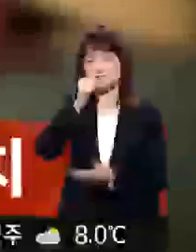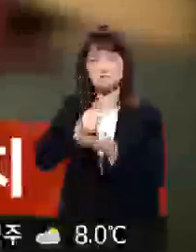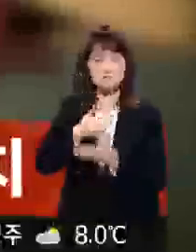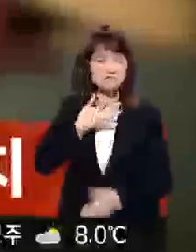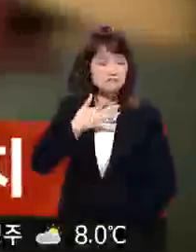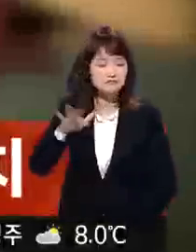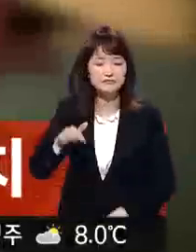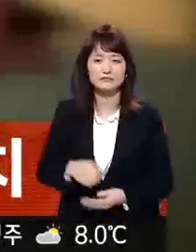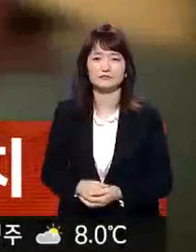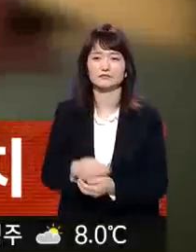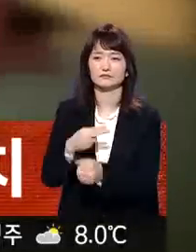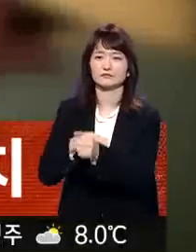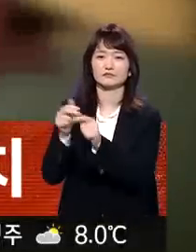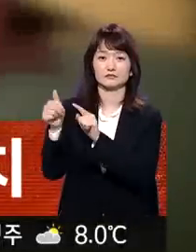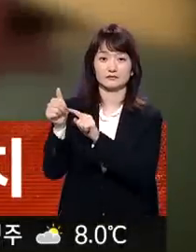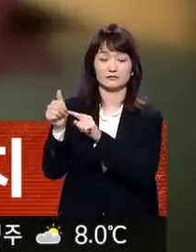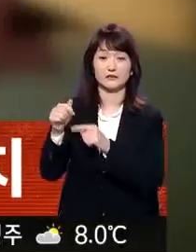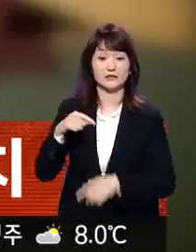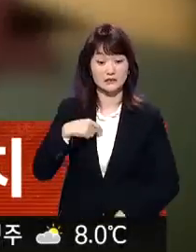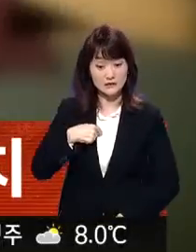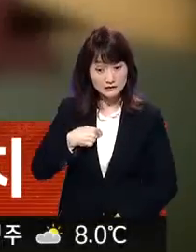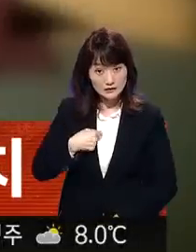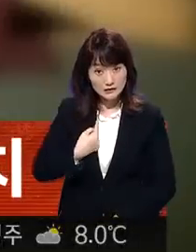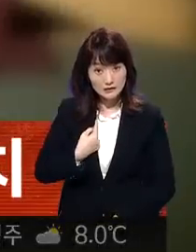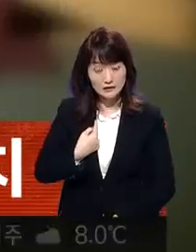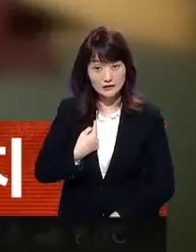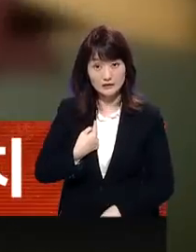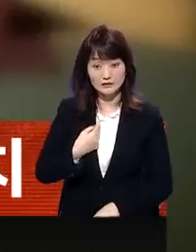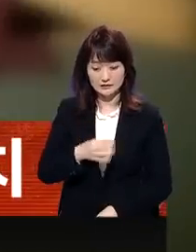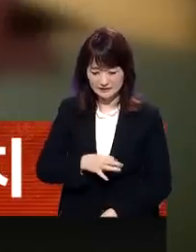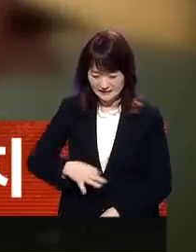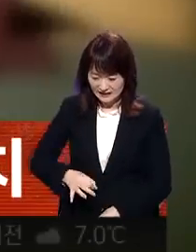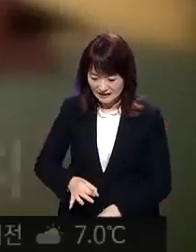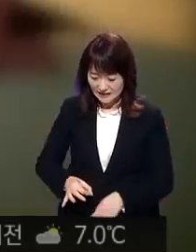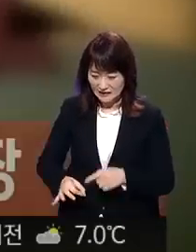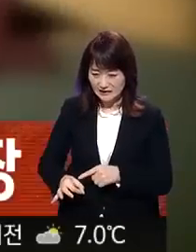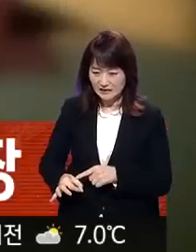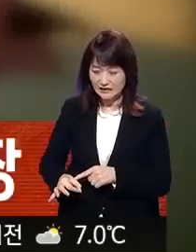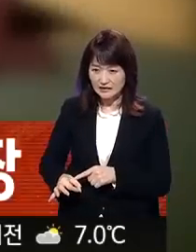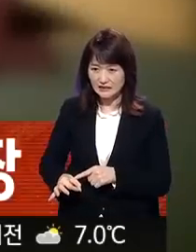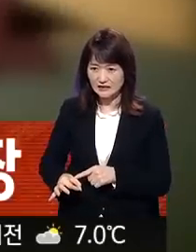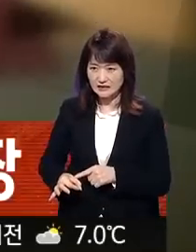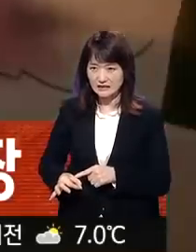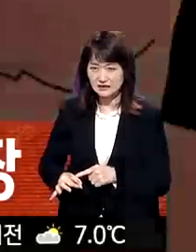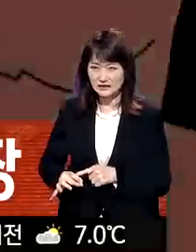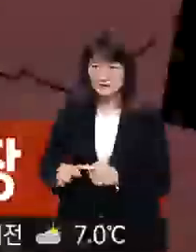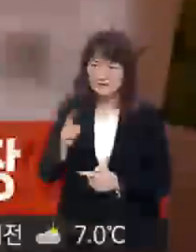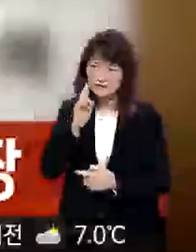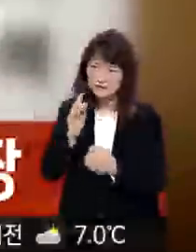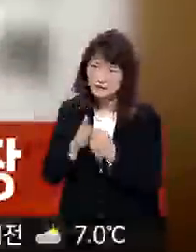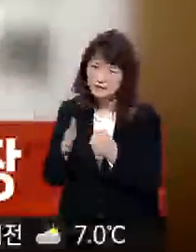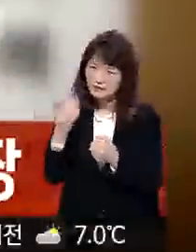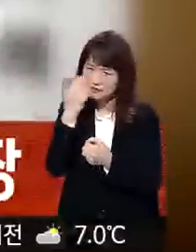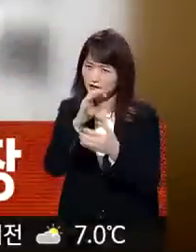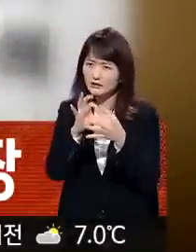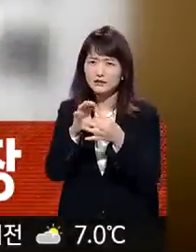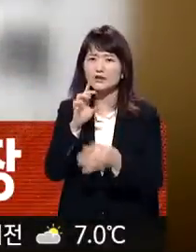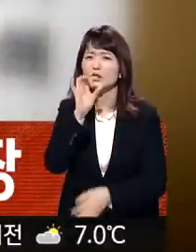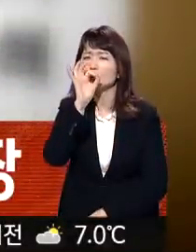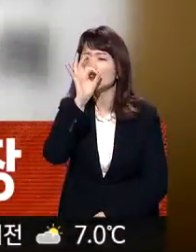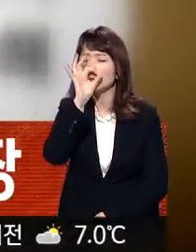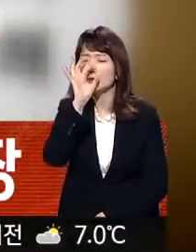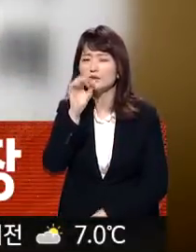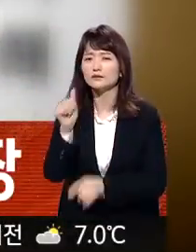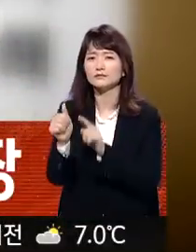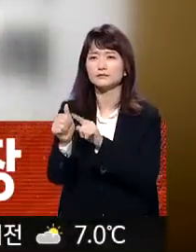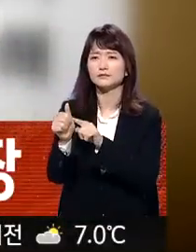이 법정에서 이 교사는요, 자신이 심각한 탈장이 있는데 이것 때문에 성관계 자체가 불가능하다 이런 주장을 합니다. 물론 이 교사를